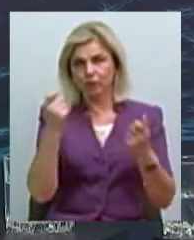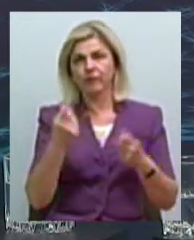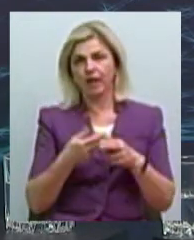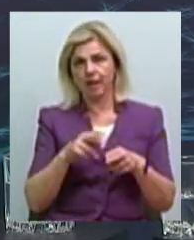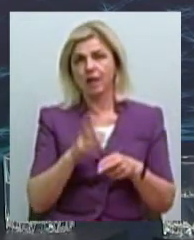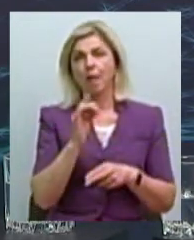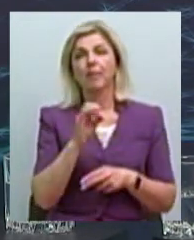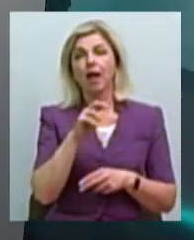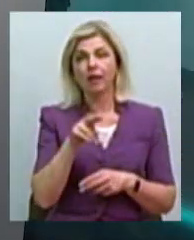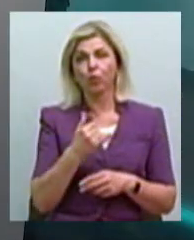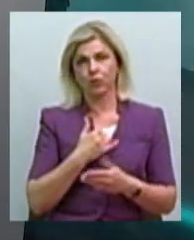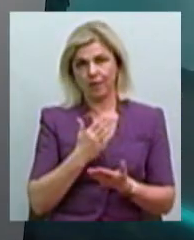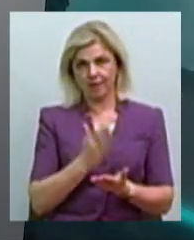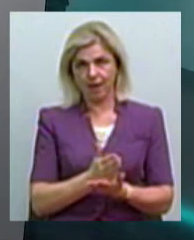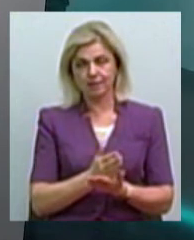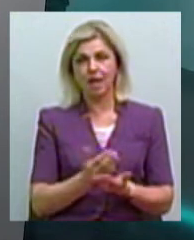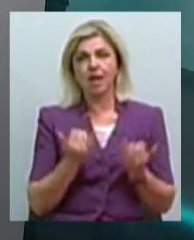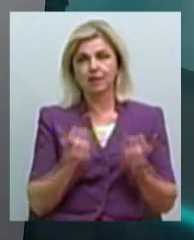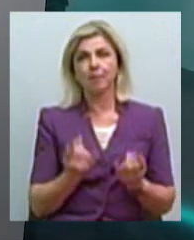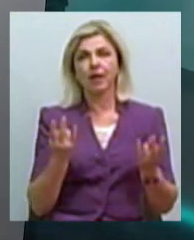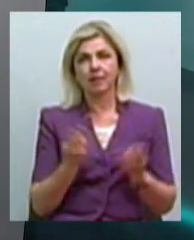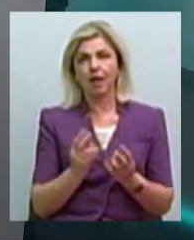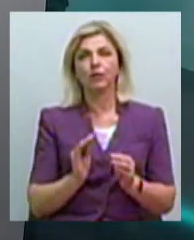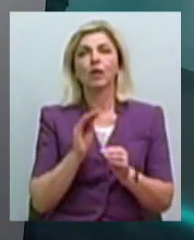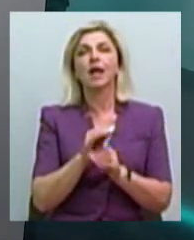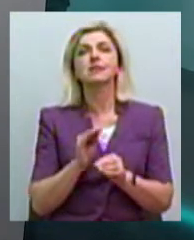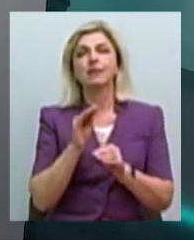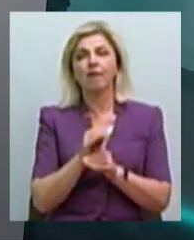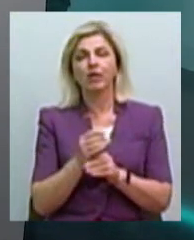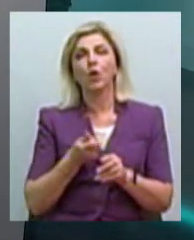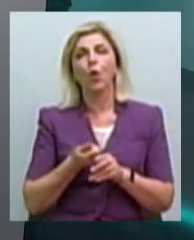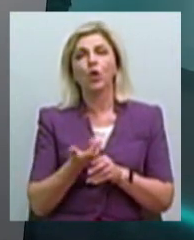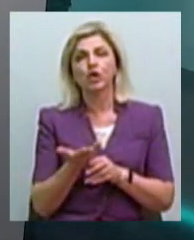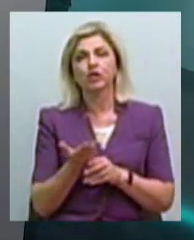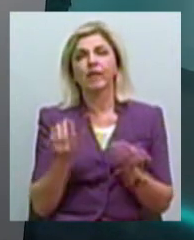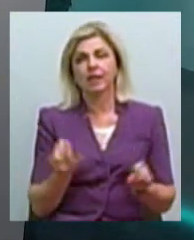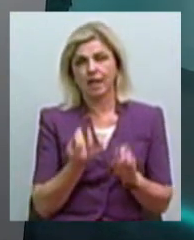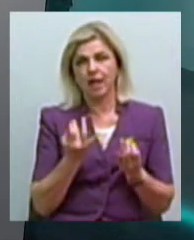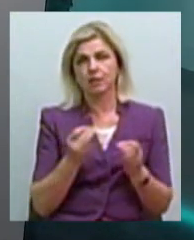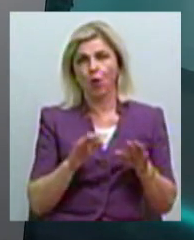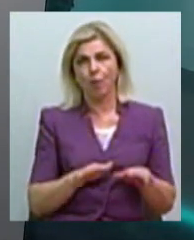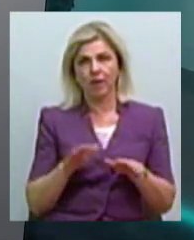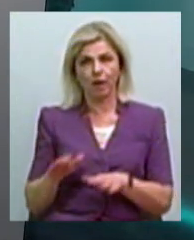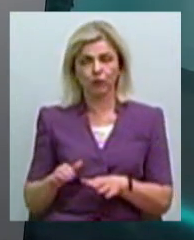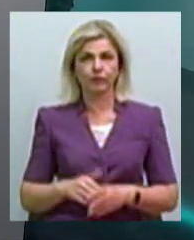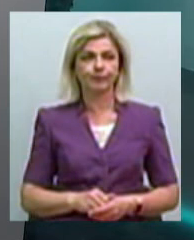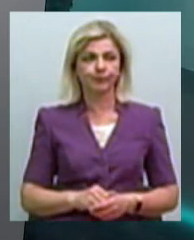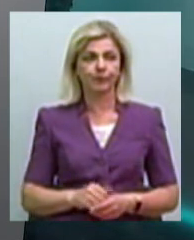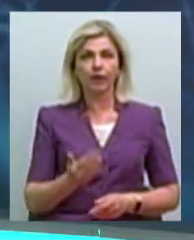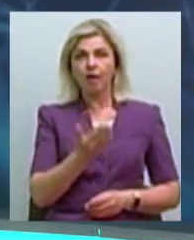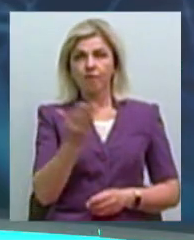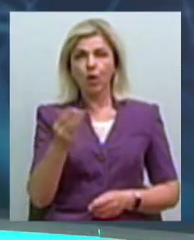нас уже есть. Теперь нам нужно на него наслаивать определенное количество интересных объектов. Ви говорили про те,